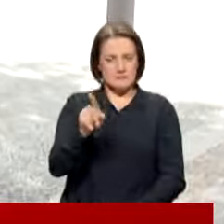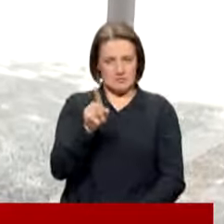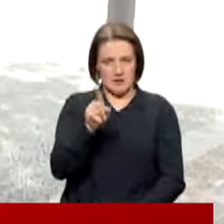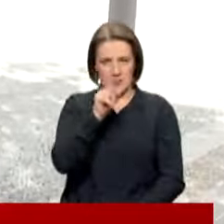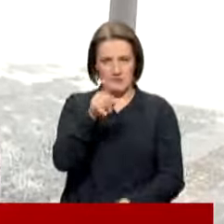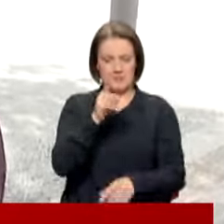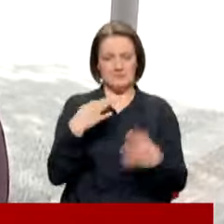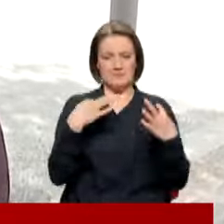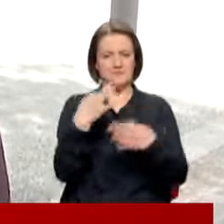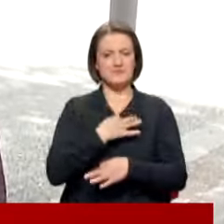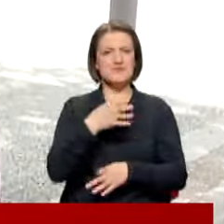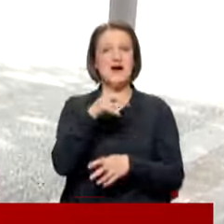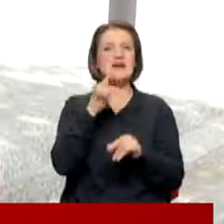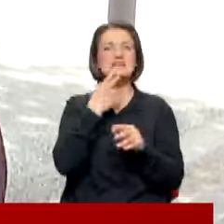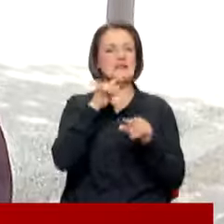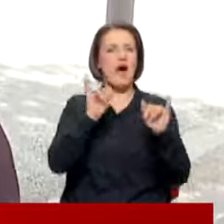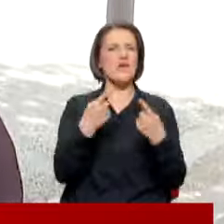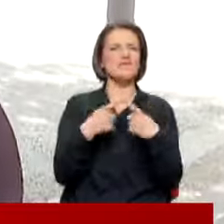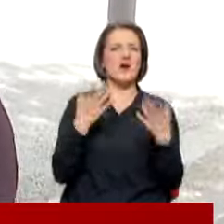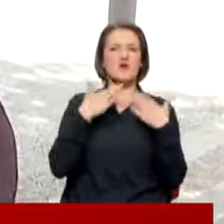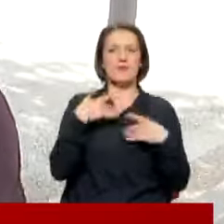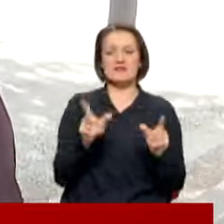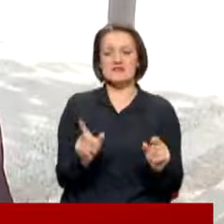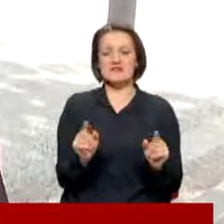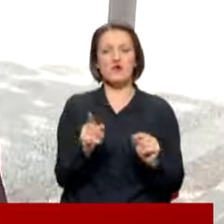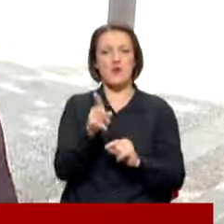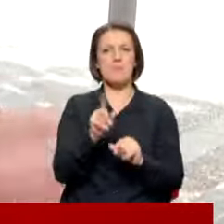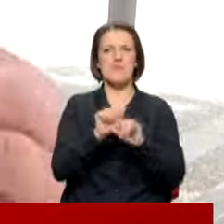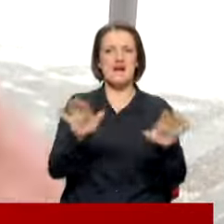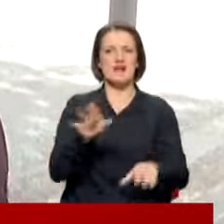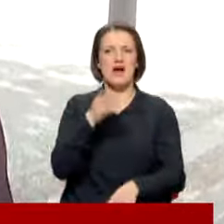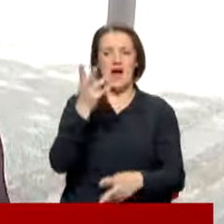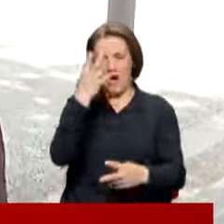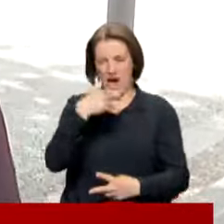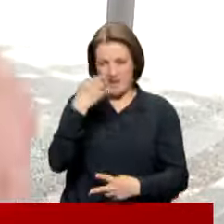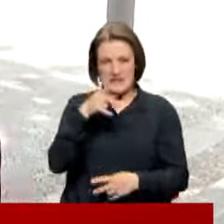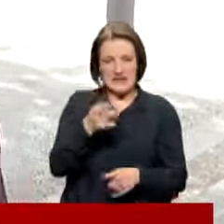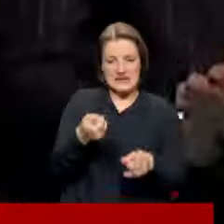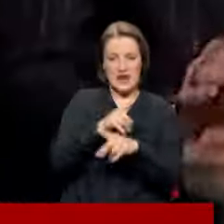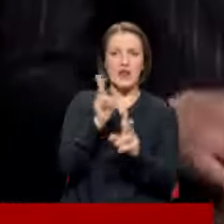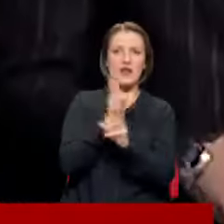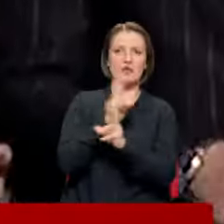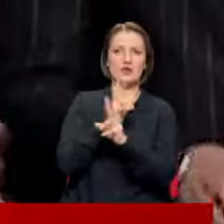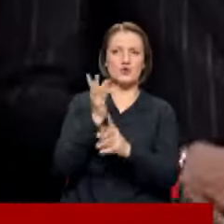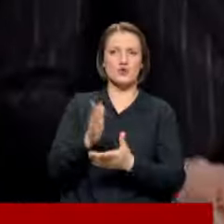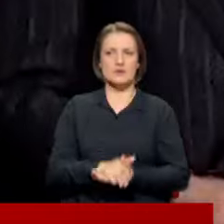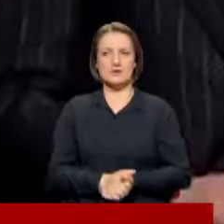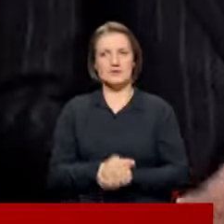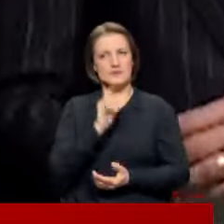aslında Sayın Bursalı'dan bir farkı yok. Birisi istakozuyu paylaşıyor, öbürü de ağlanacak halimize gülüyor.